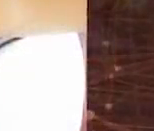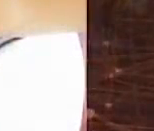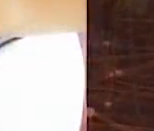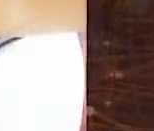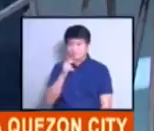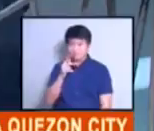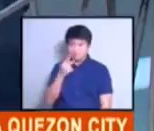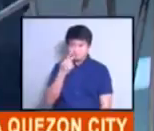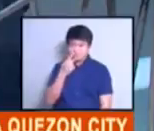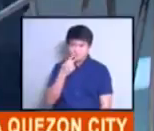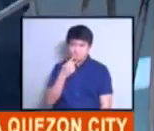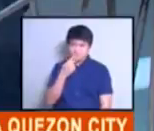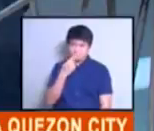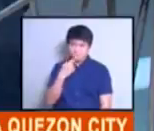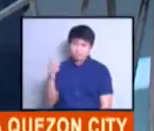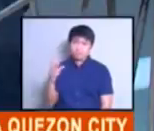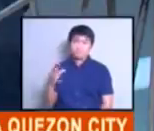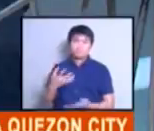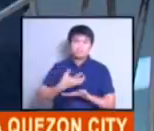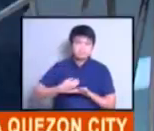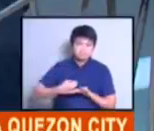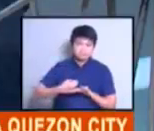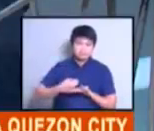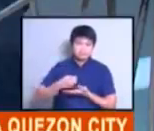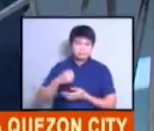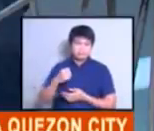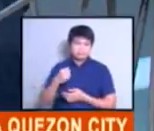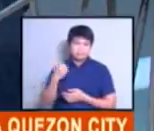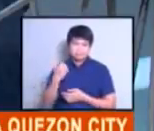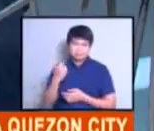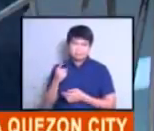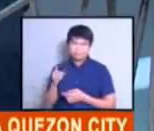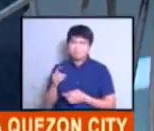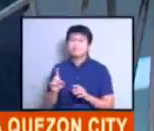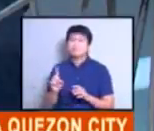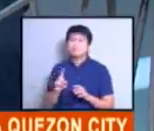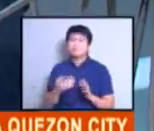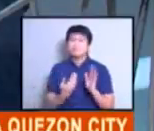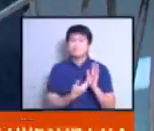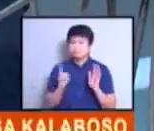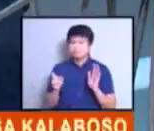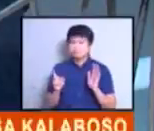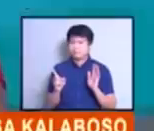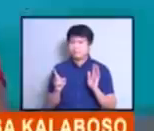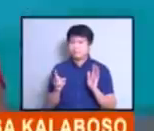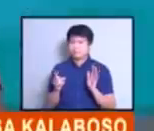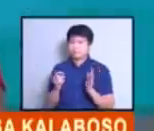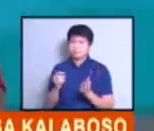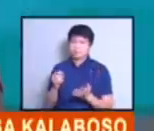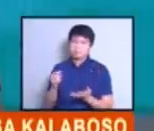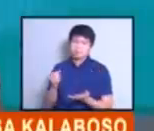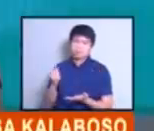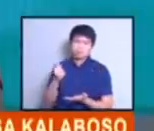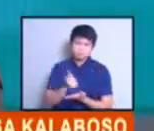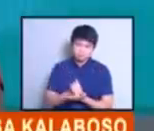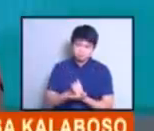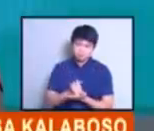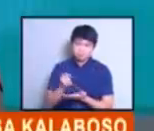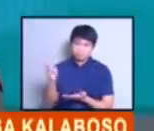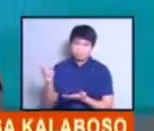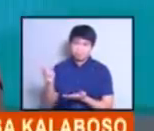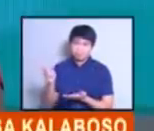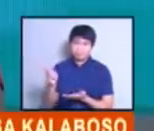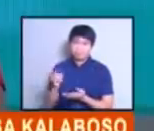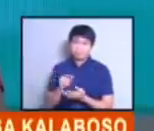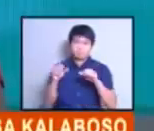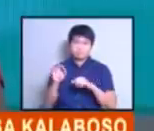Sukatan. Opo, sir. Meron ho ba kayong patunay na kayo pong original? At ito ba'y pina-copyright nyo? Yun, sir. Yan, parang yun